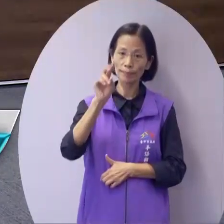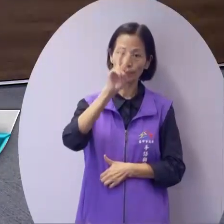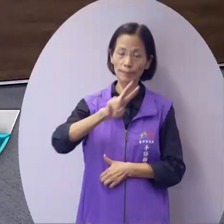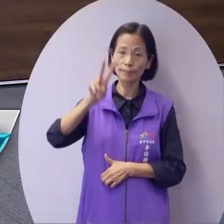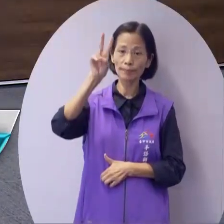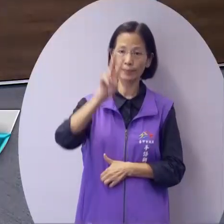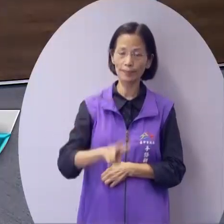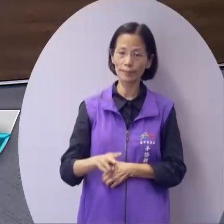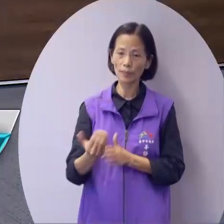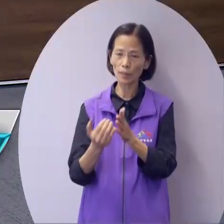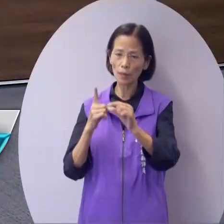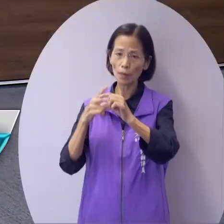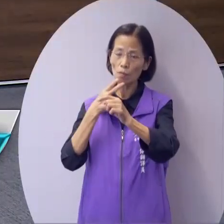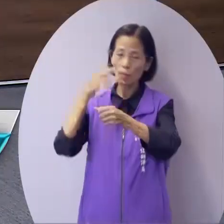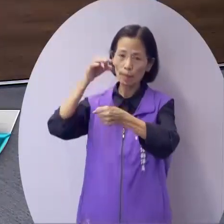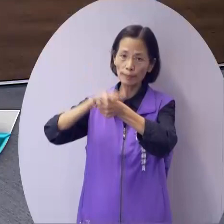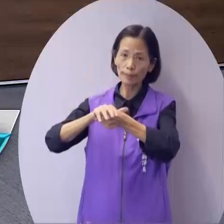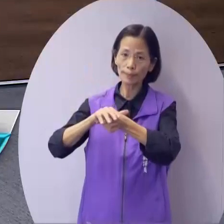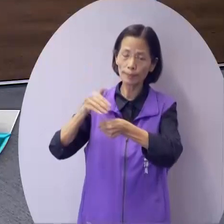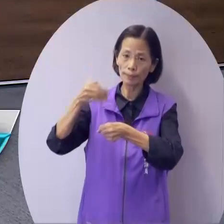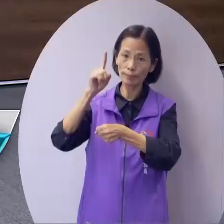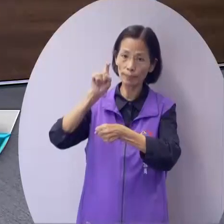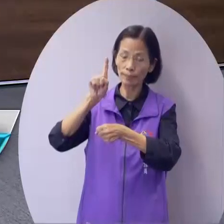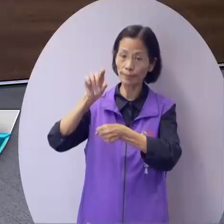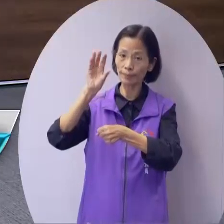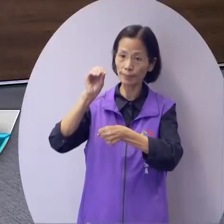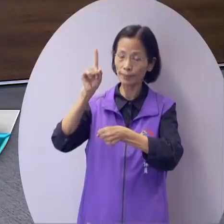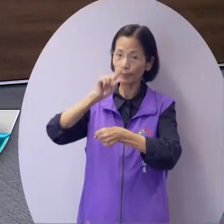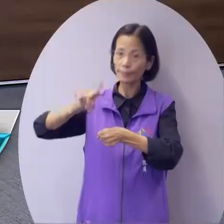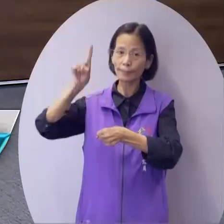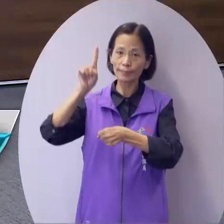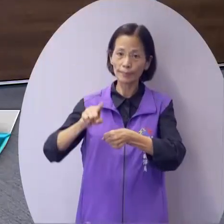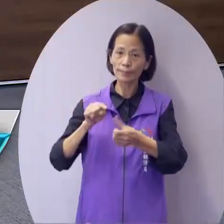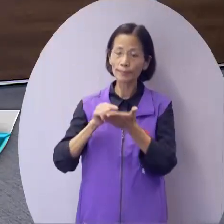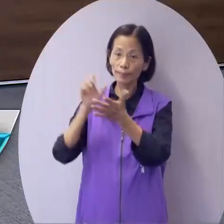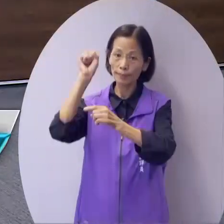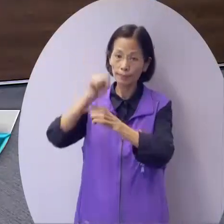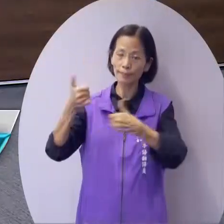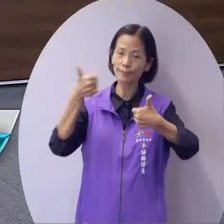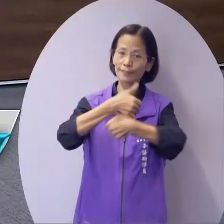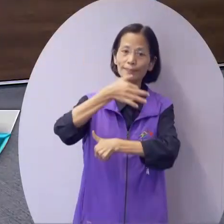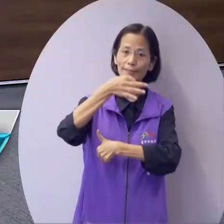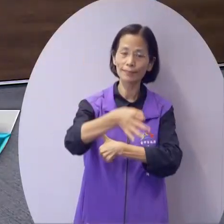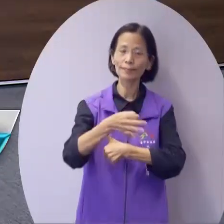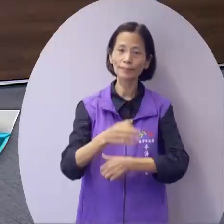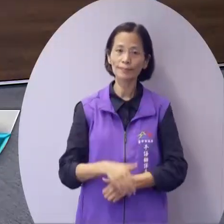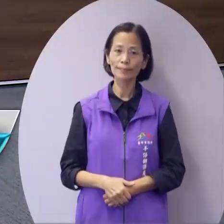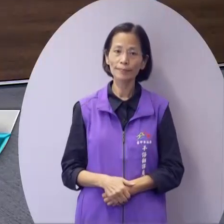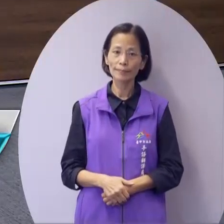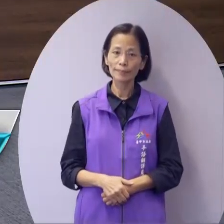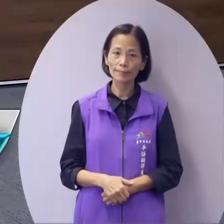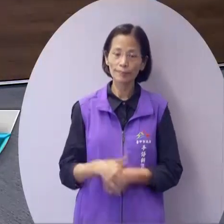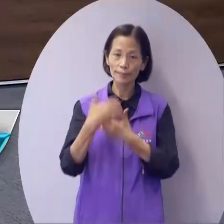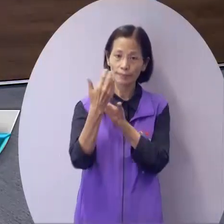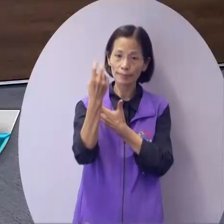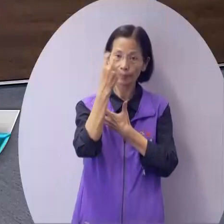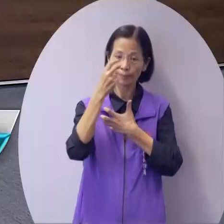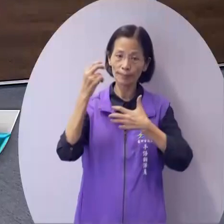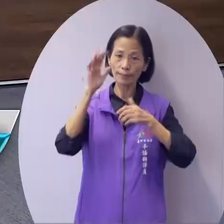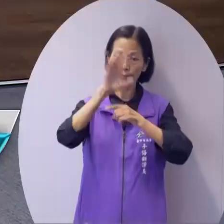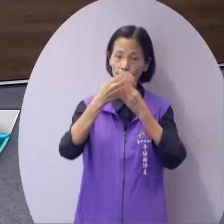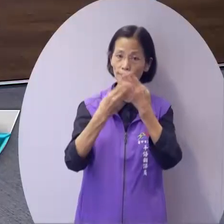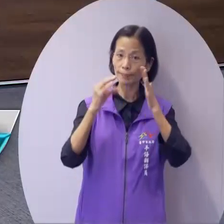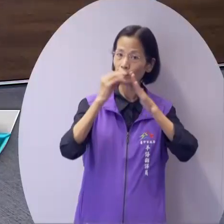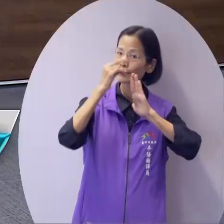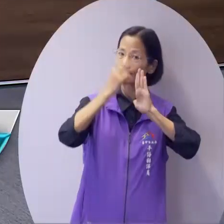1822万2000元整。前述中央补助款911万1000元，你请同意办理先行垫付，敬请审议，请农业